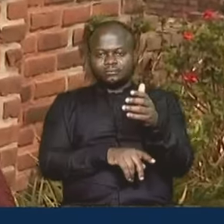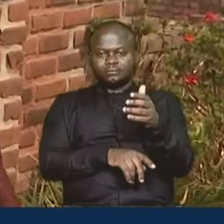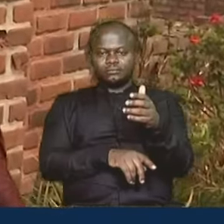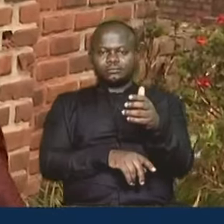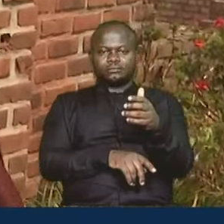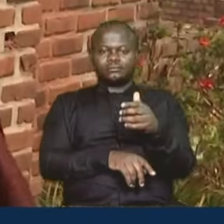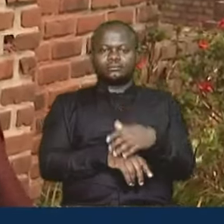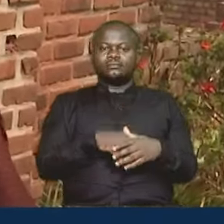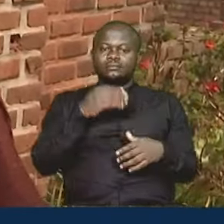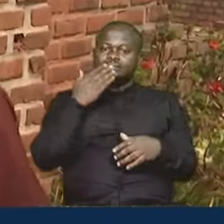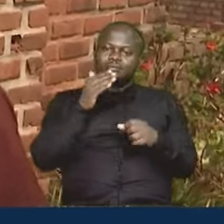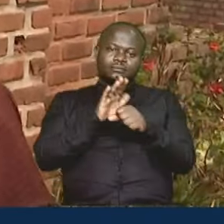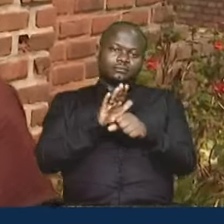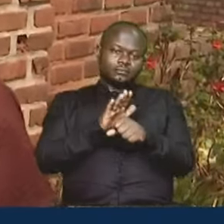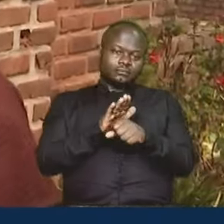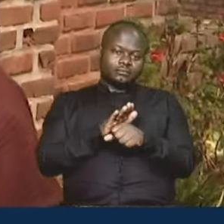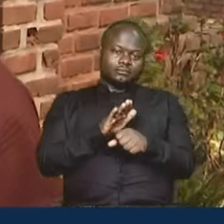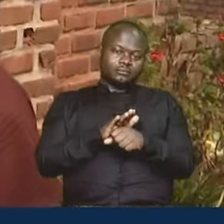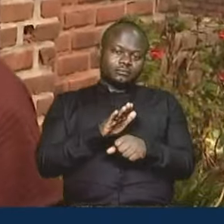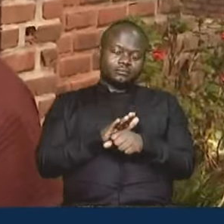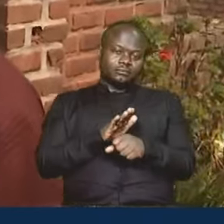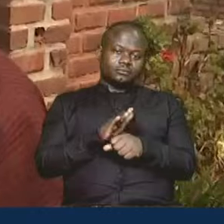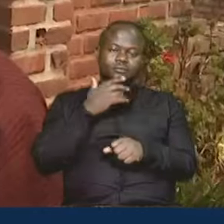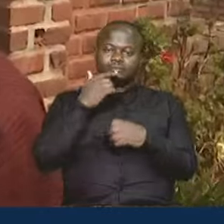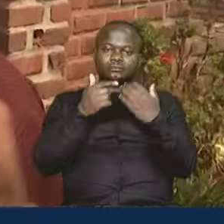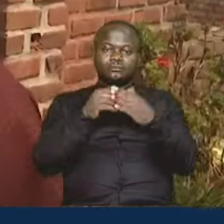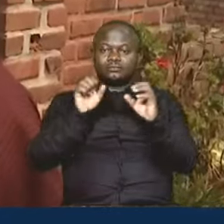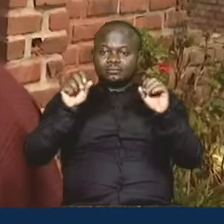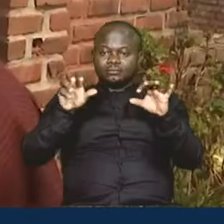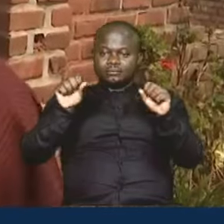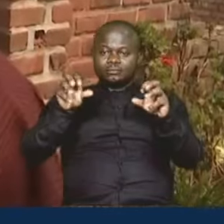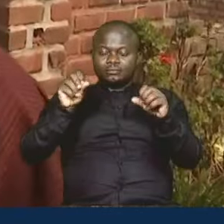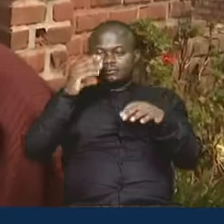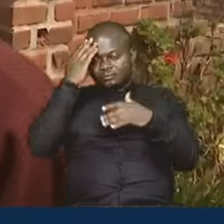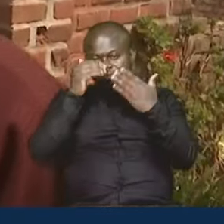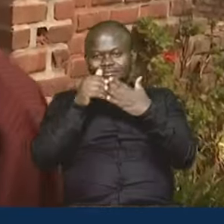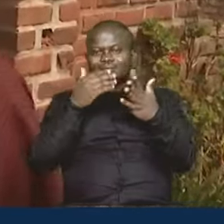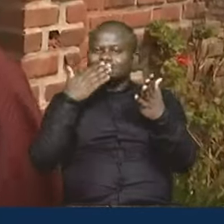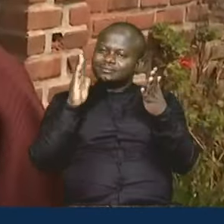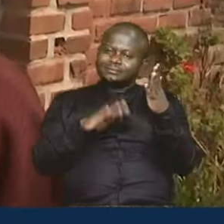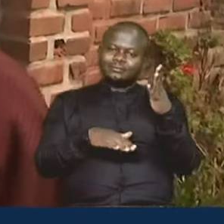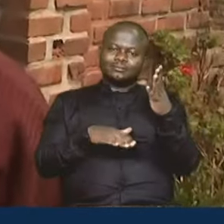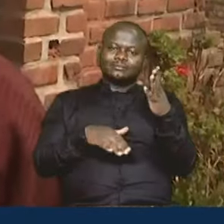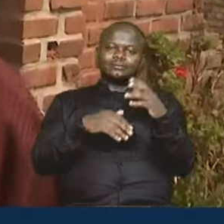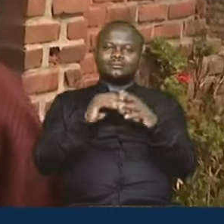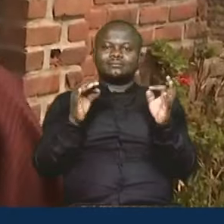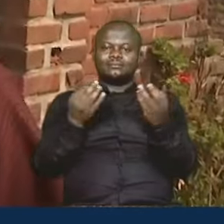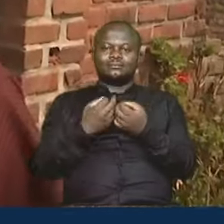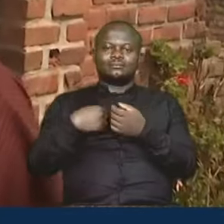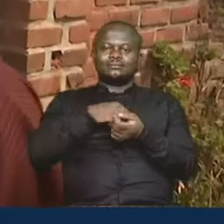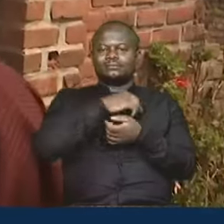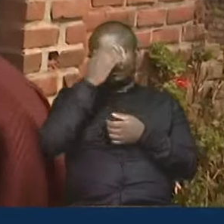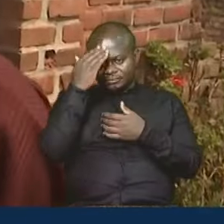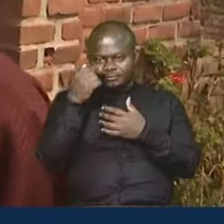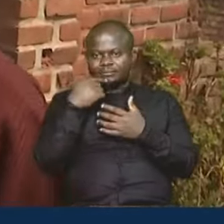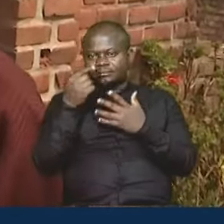danje kintu kirimo gucana amatara ariko y'umutuku mu muryango wacu kubera icyo kintu